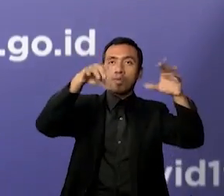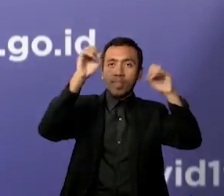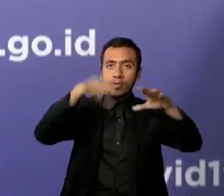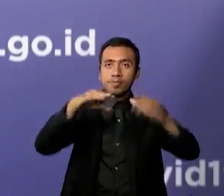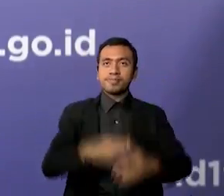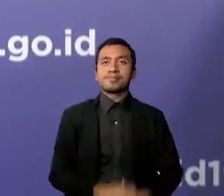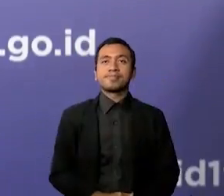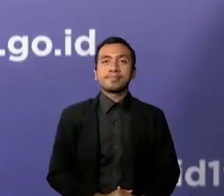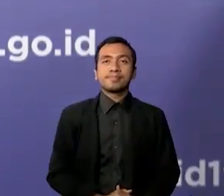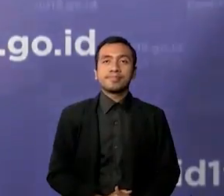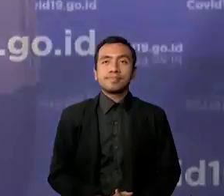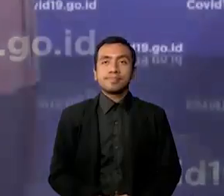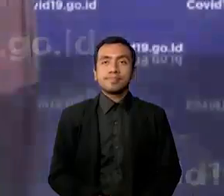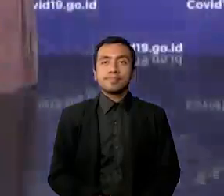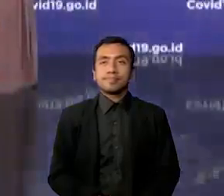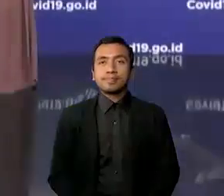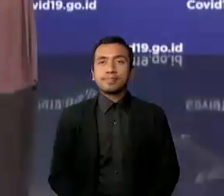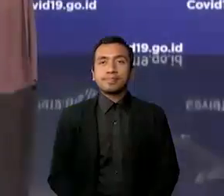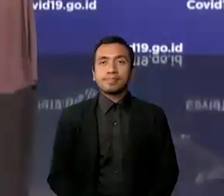wabarakatuh.